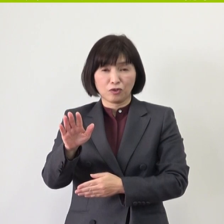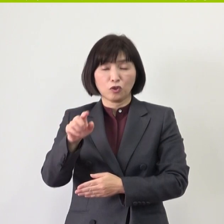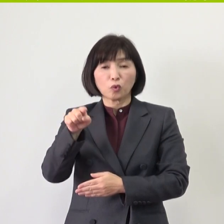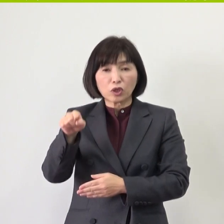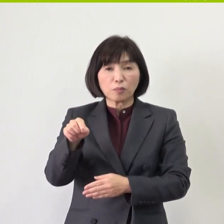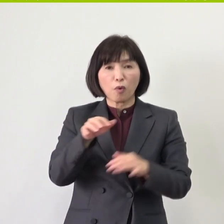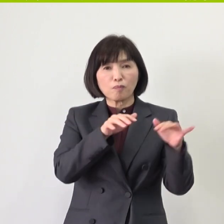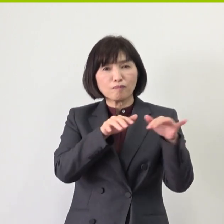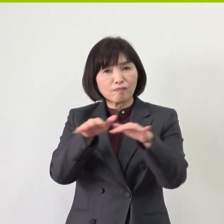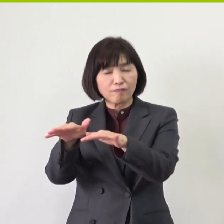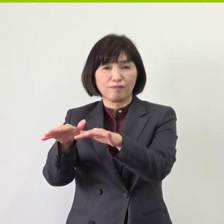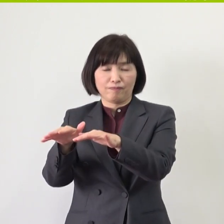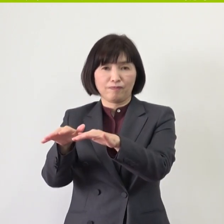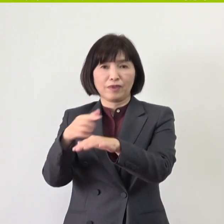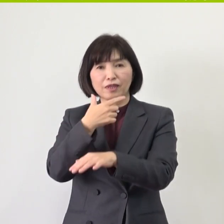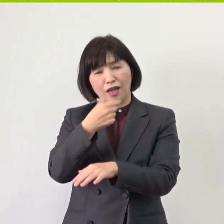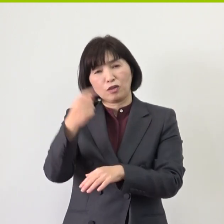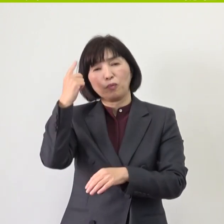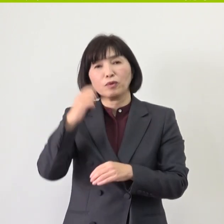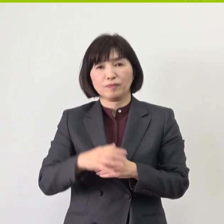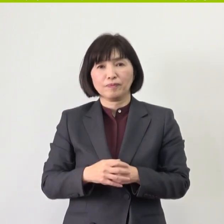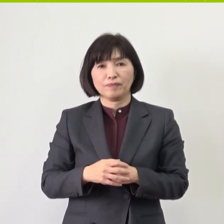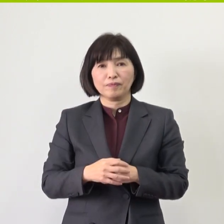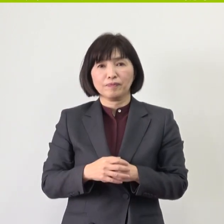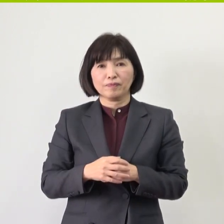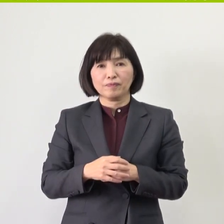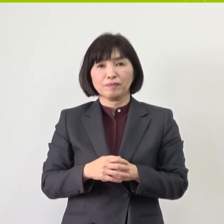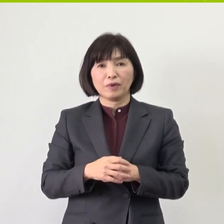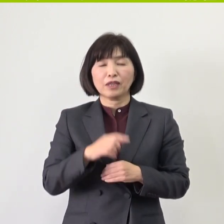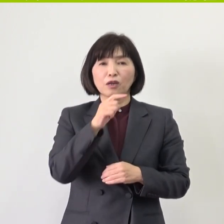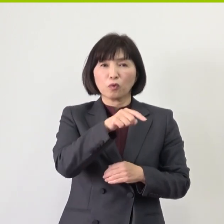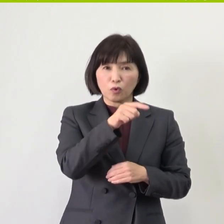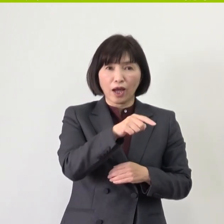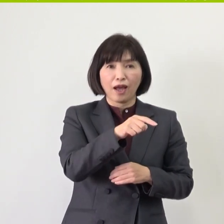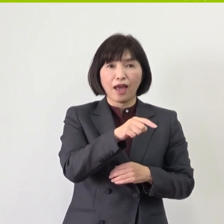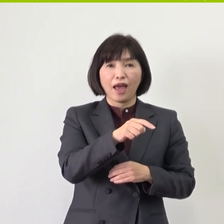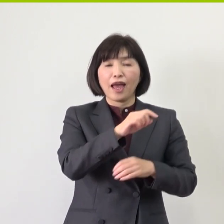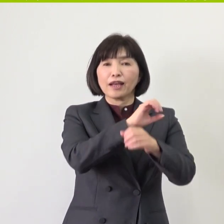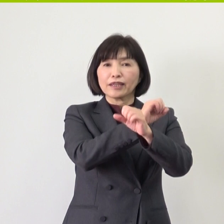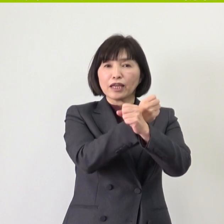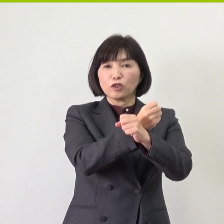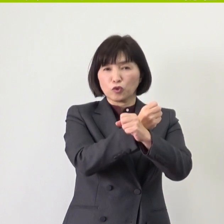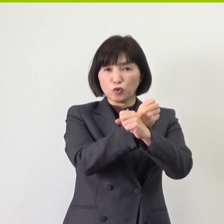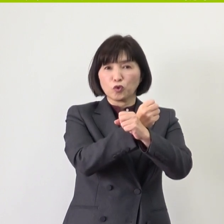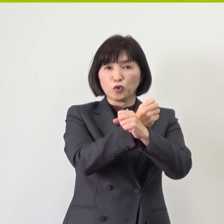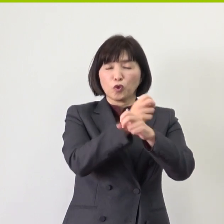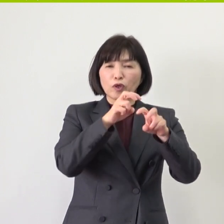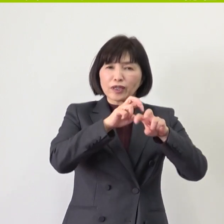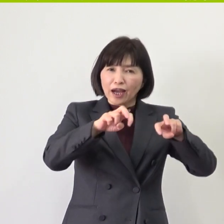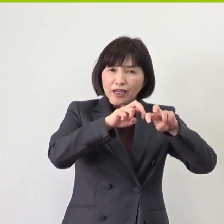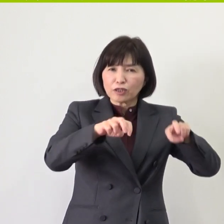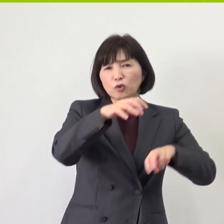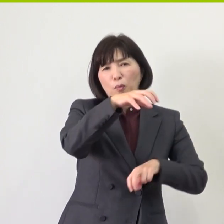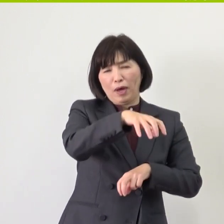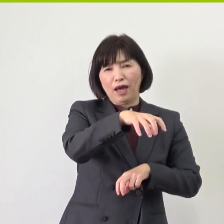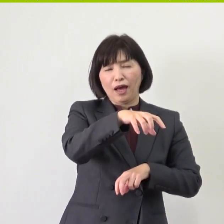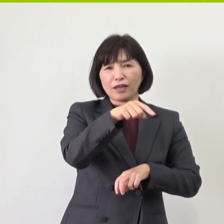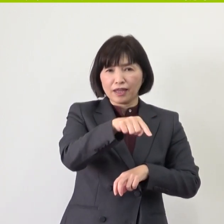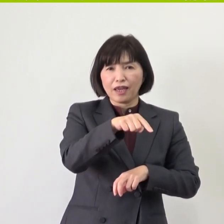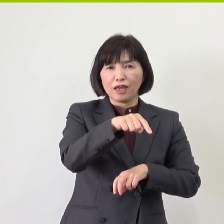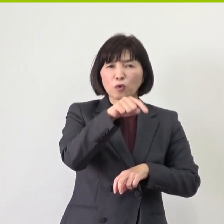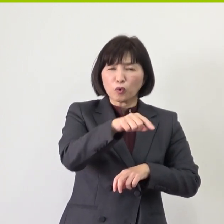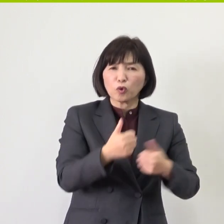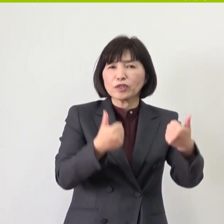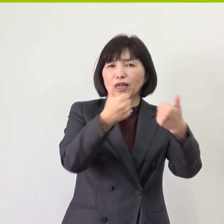然横展開をしていきたいと思いますし、ある意味ここが R&D の機能を持って、ここで生まれたさまざまなチャレンジ